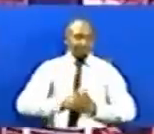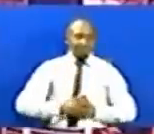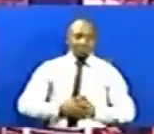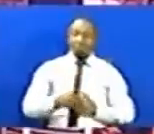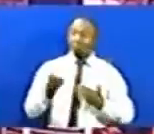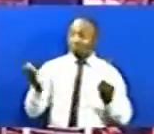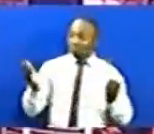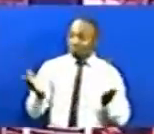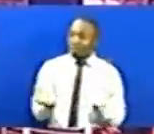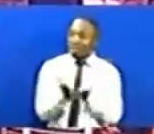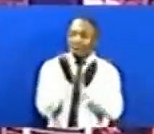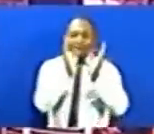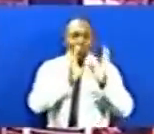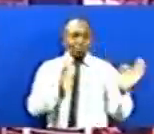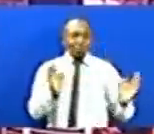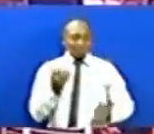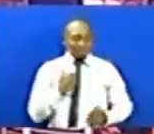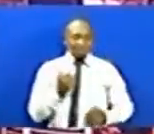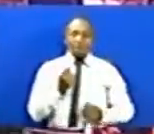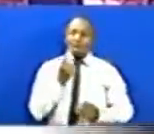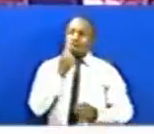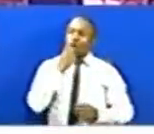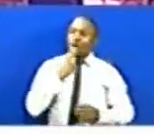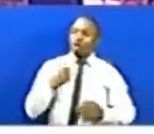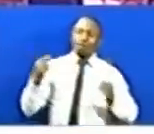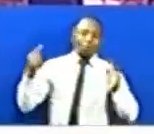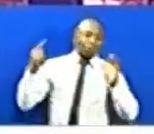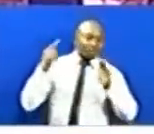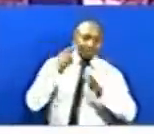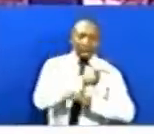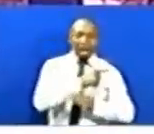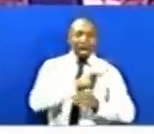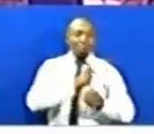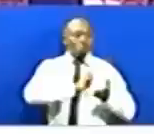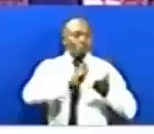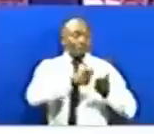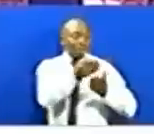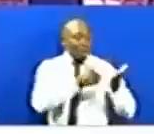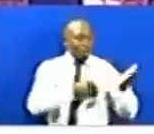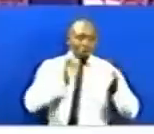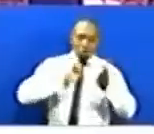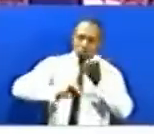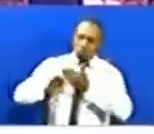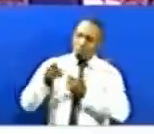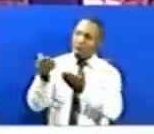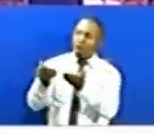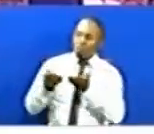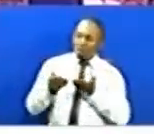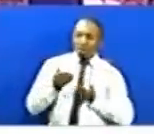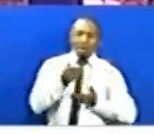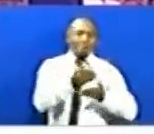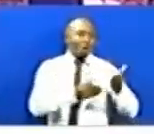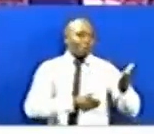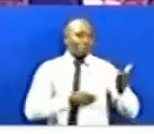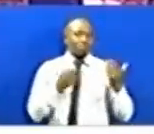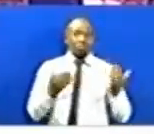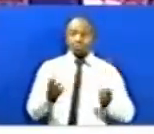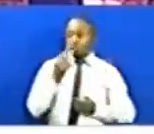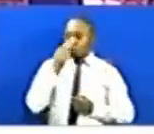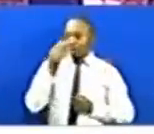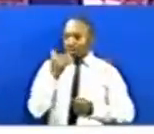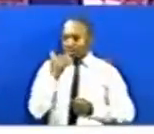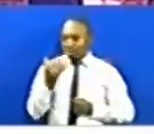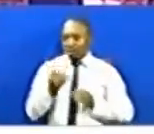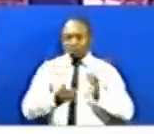Arivio. Bahati nzuri mimi ni miongoni mwa walioonja utamu wa kuandikiwa barua na kuandika barua. Na sasa tunaangalia